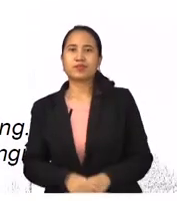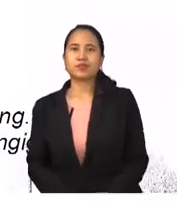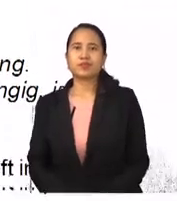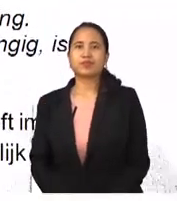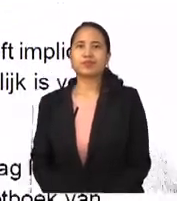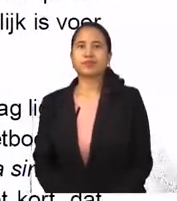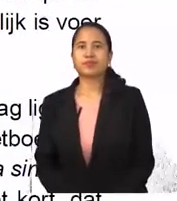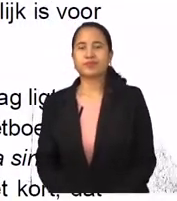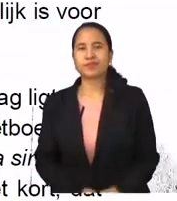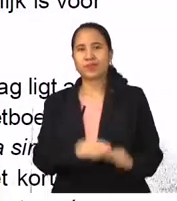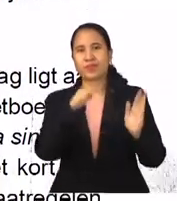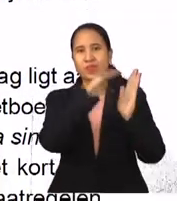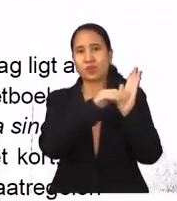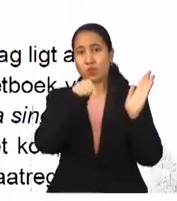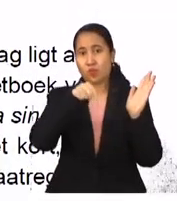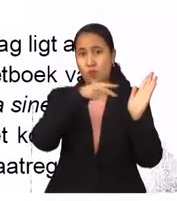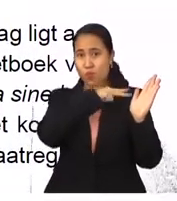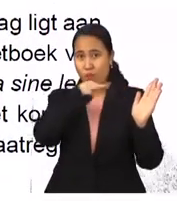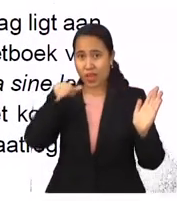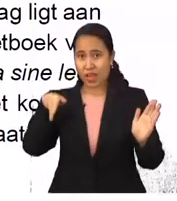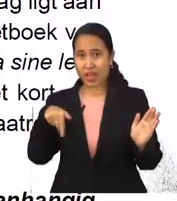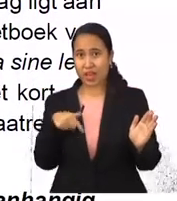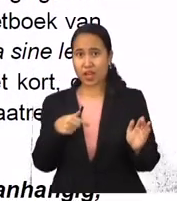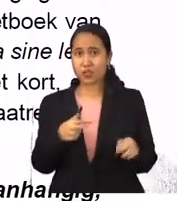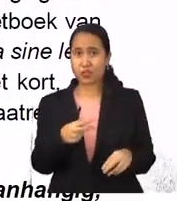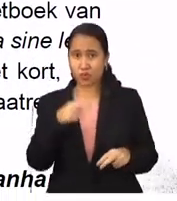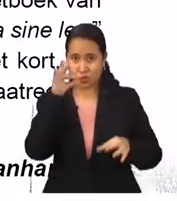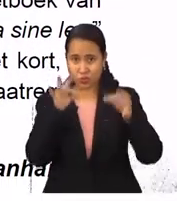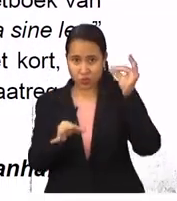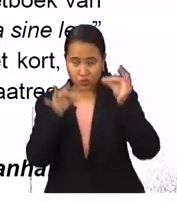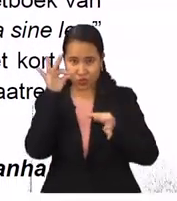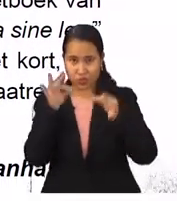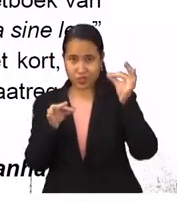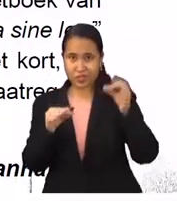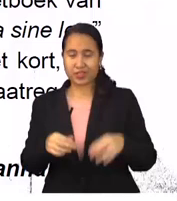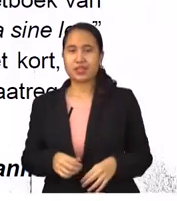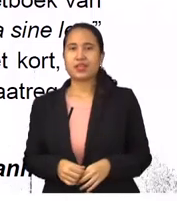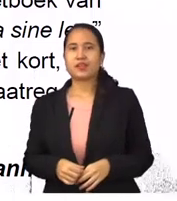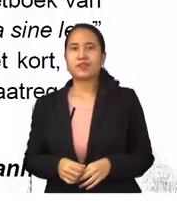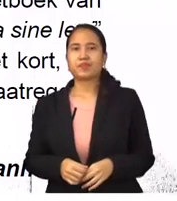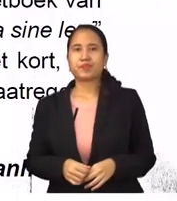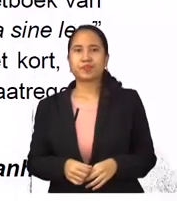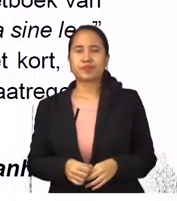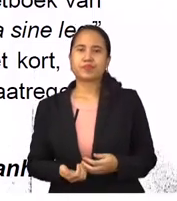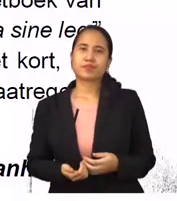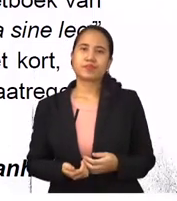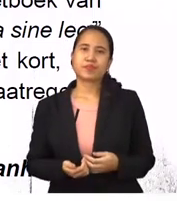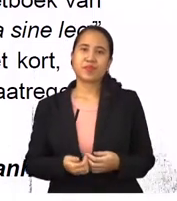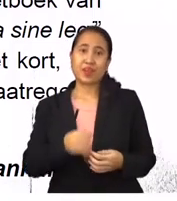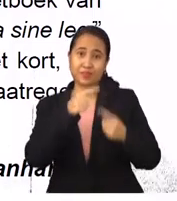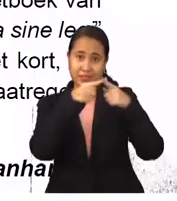De artikelen, wij gaan dus nu over tot de toetsing van de artikelen. De artikelen 131, 8, 10,